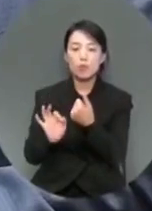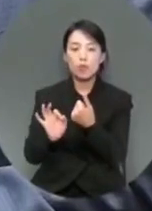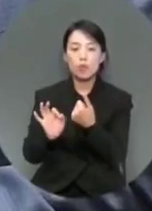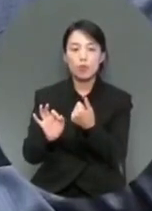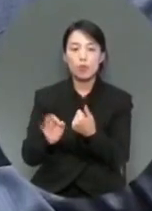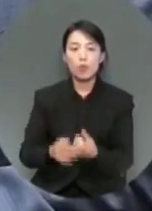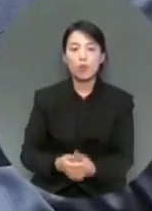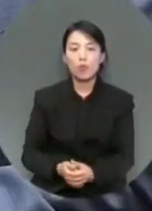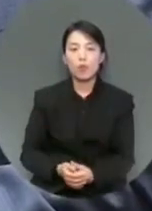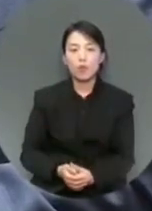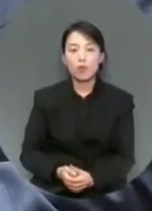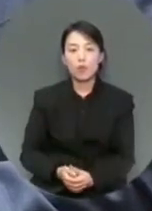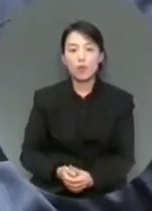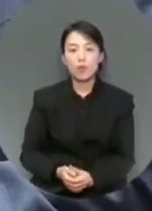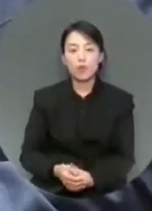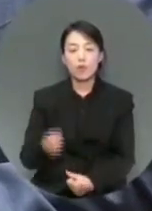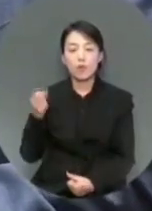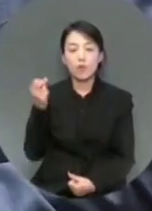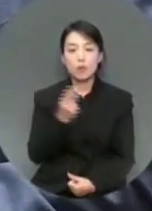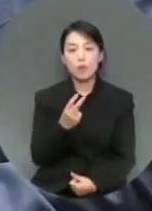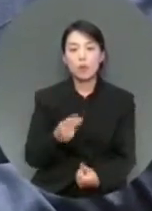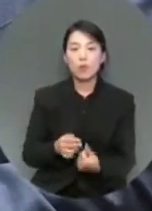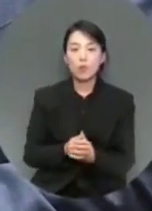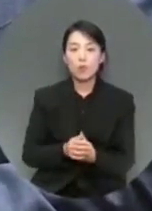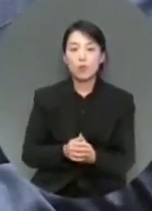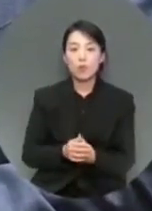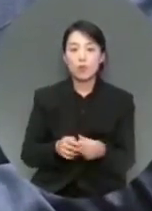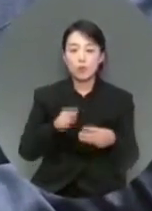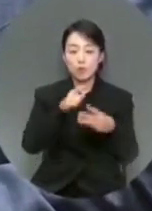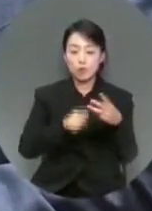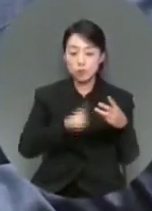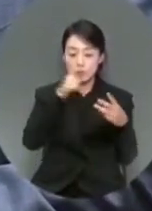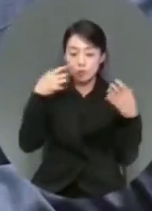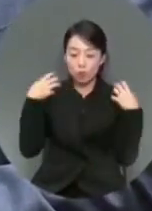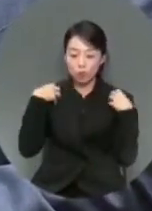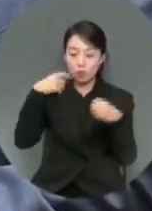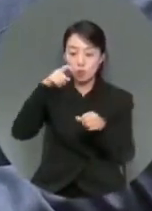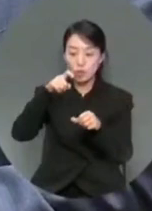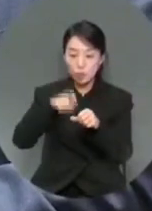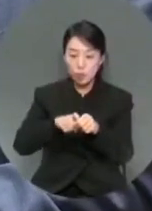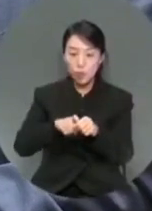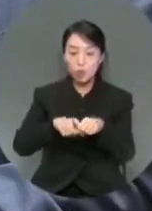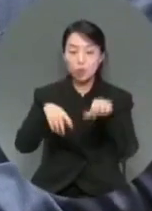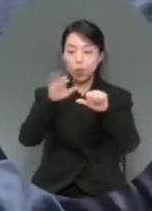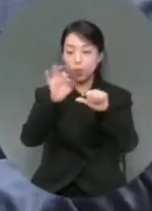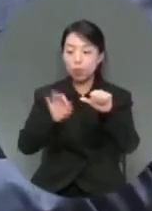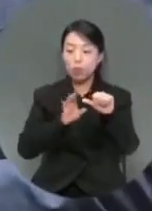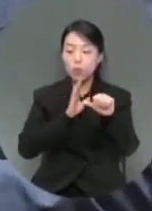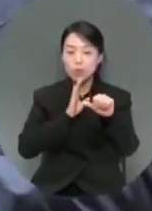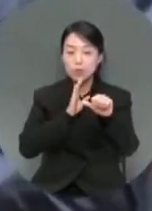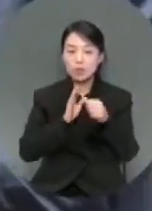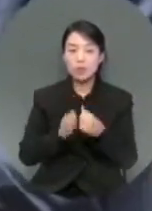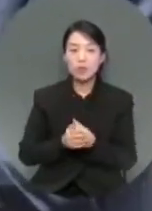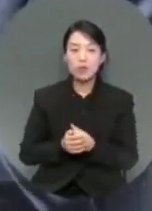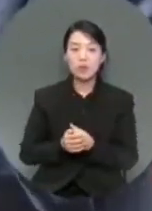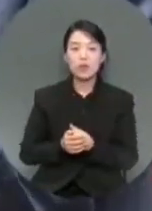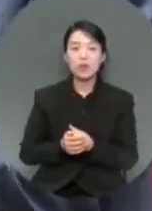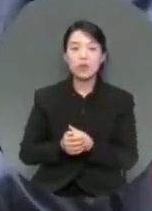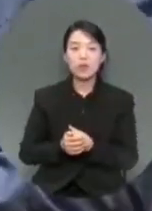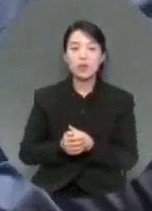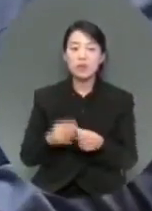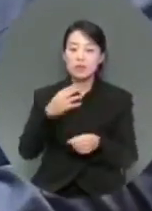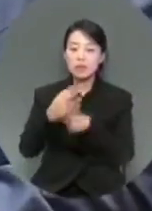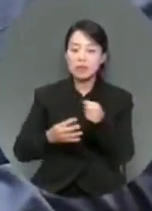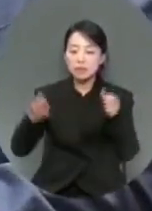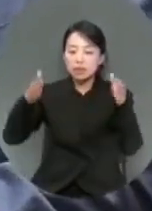응? 그렇지 않습니까? 그리고 윤석열 정부의 목표도 5% 아닙니까? 예, 그건 임기 중에